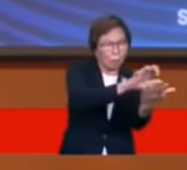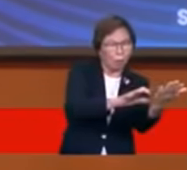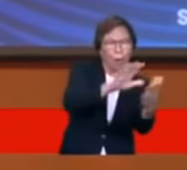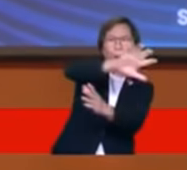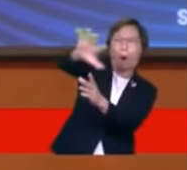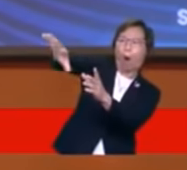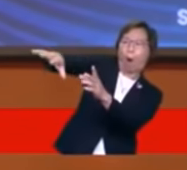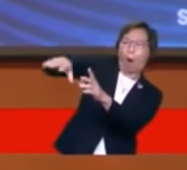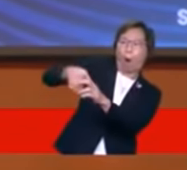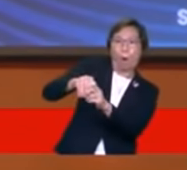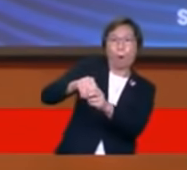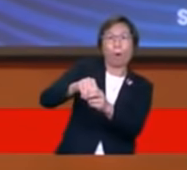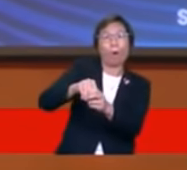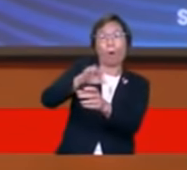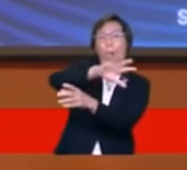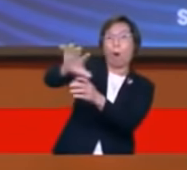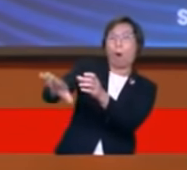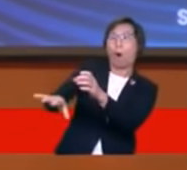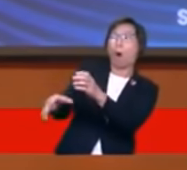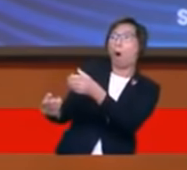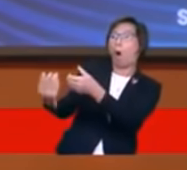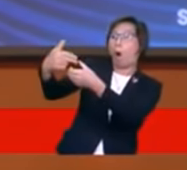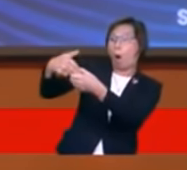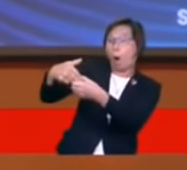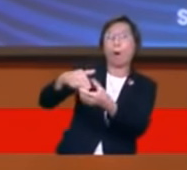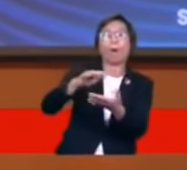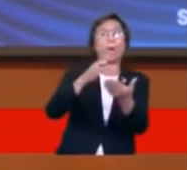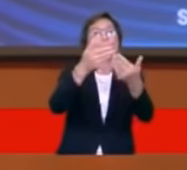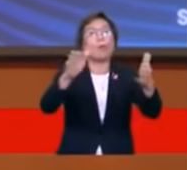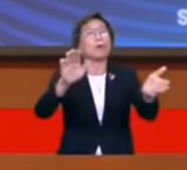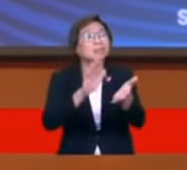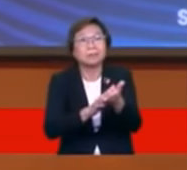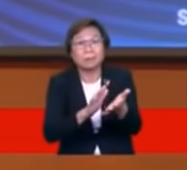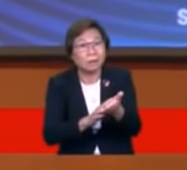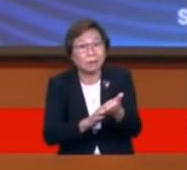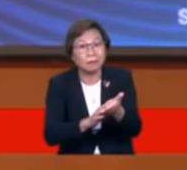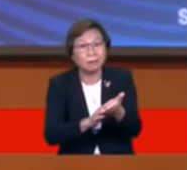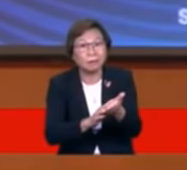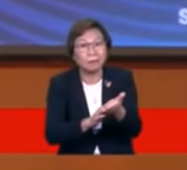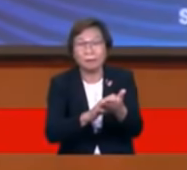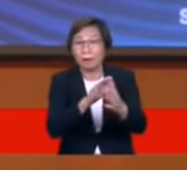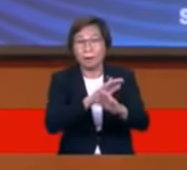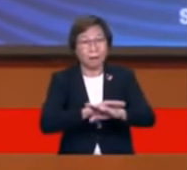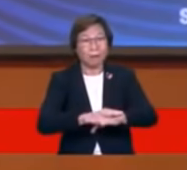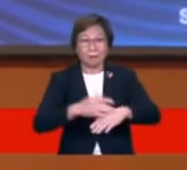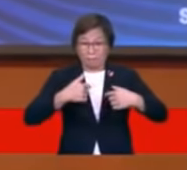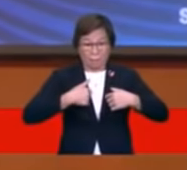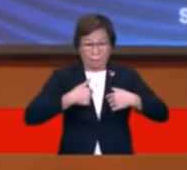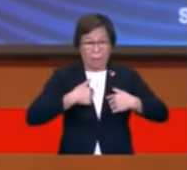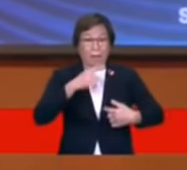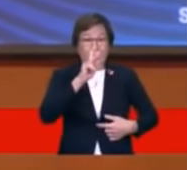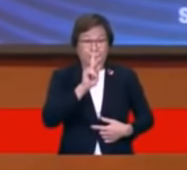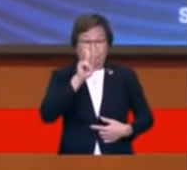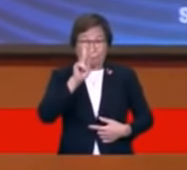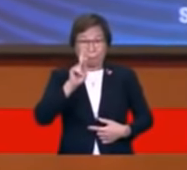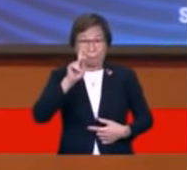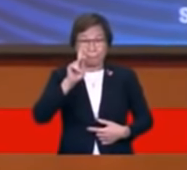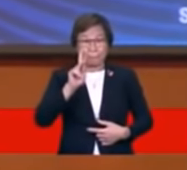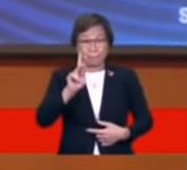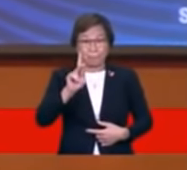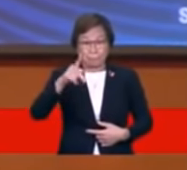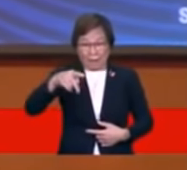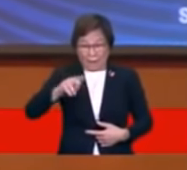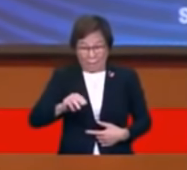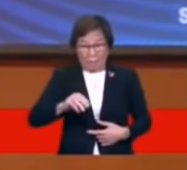pembukaan Semolo sekolah ini ia ini bukan sekadar dibuat di Kementerian bukan